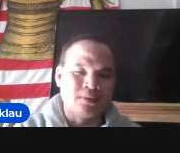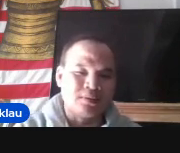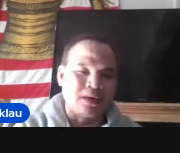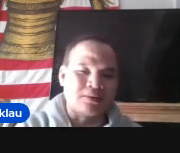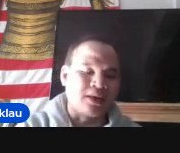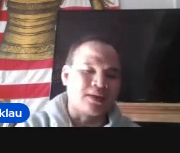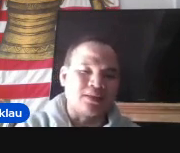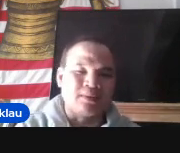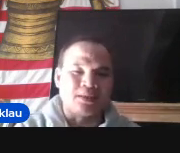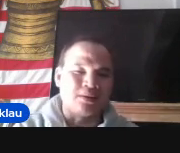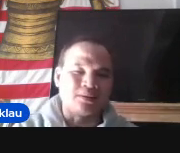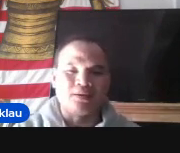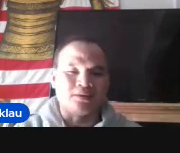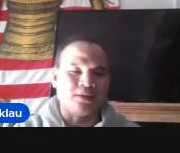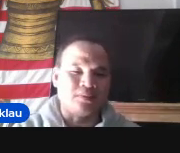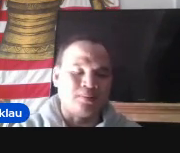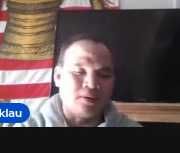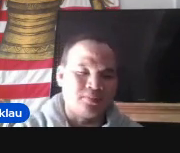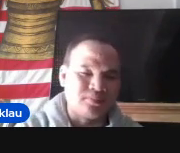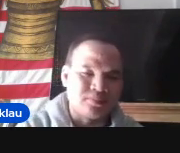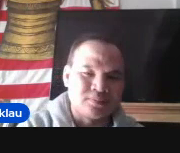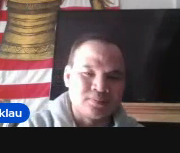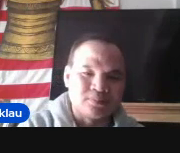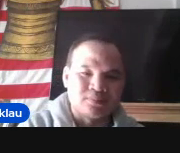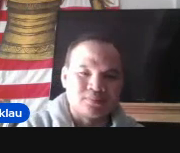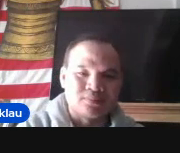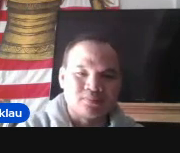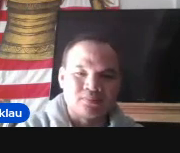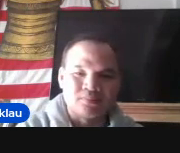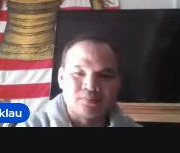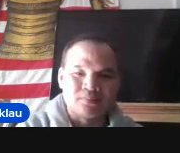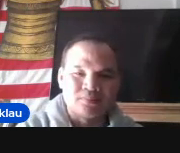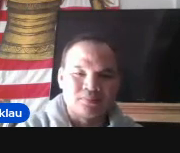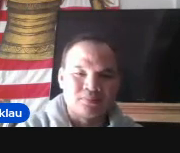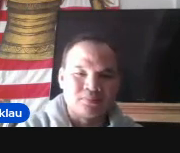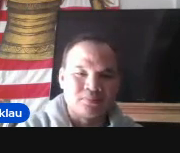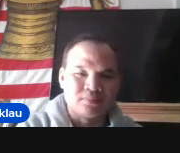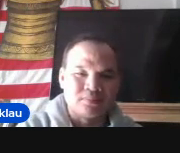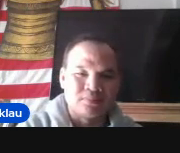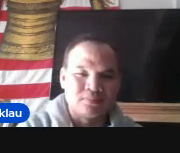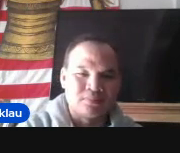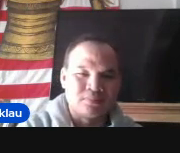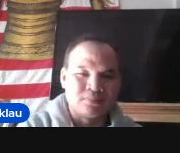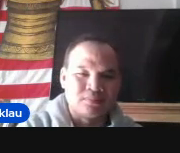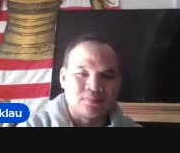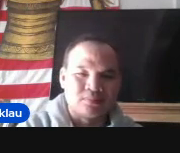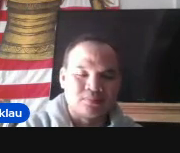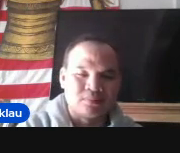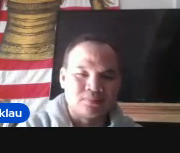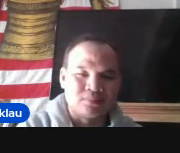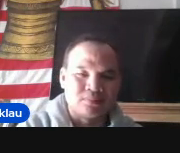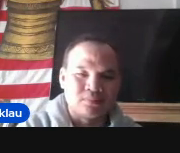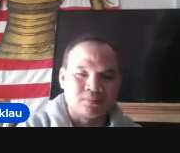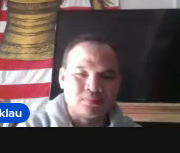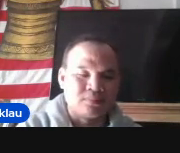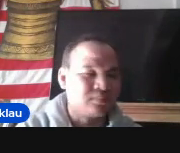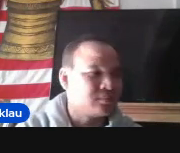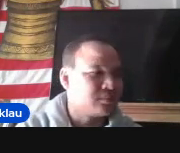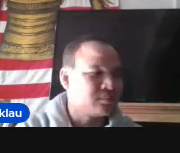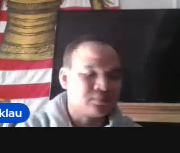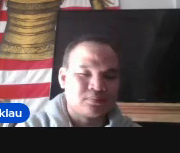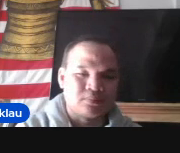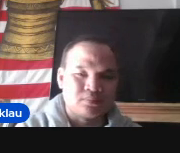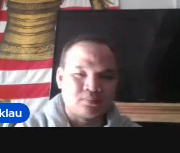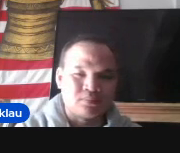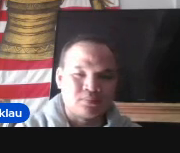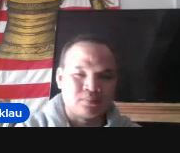า ก็สู้รบกันมาตลอดนะคะและการสู้รบก็กำลังเกิดขึ้นแต่ว่าครั้งนี้ก็เป็นครั้งที่เข้าม